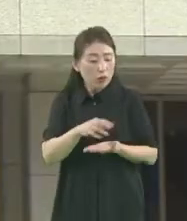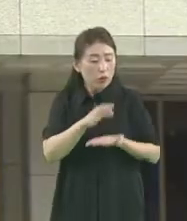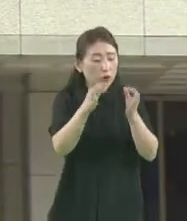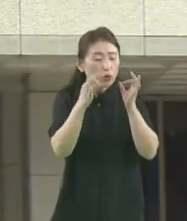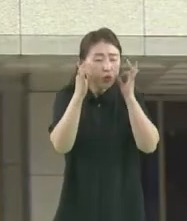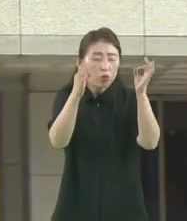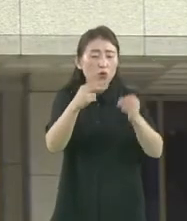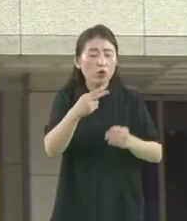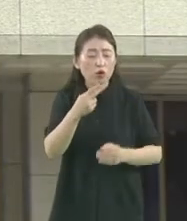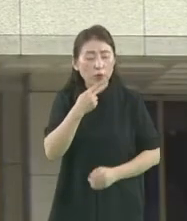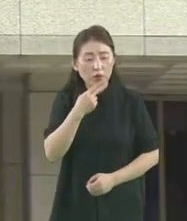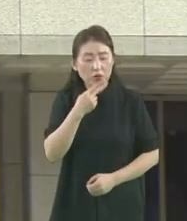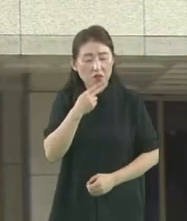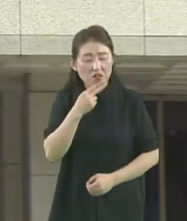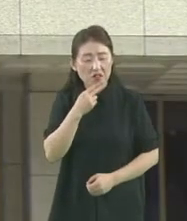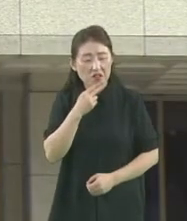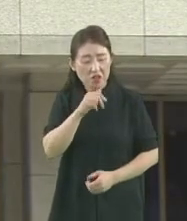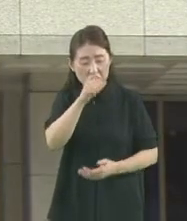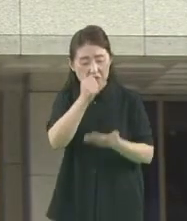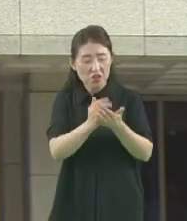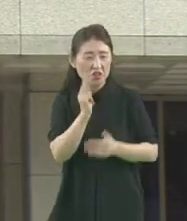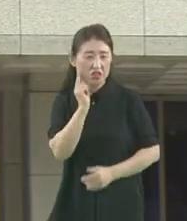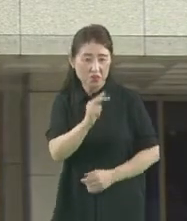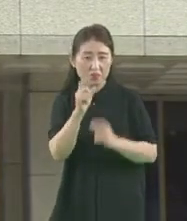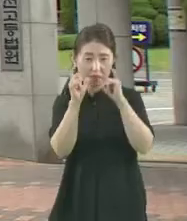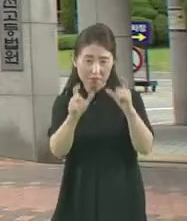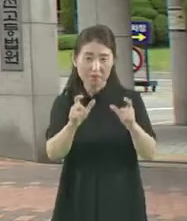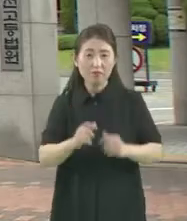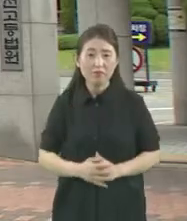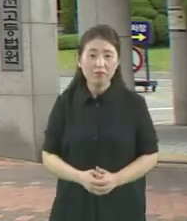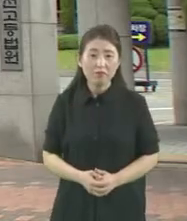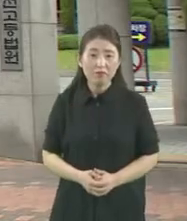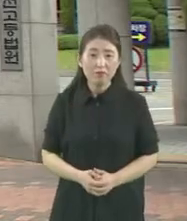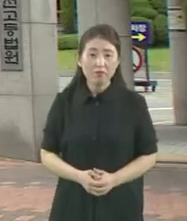하지 않는 등 죄질이 매우 좋지 않다 고 판시했다 입니다